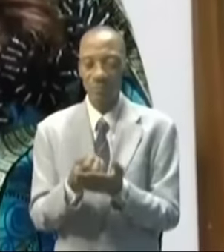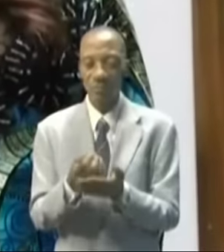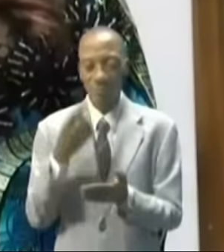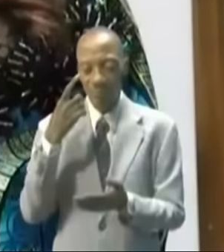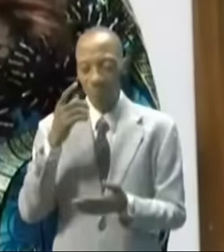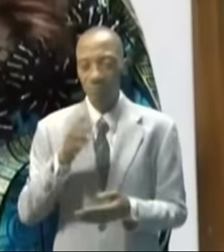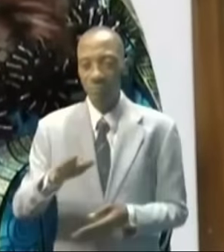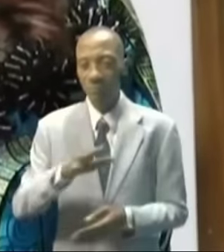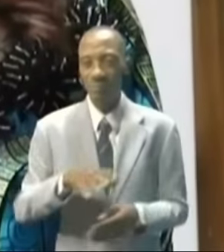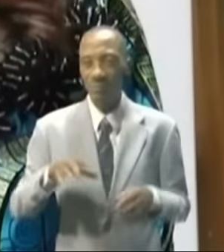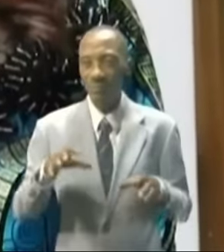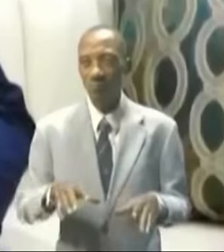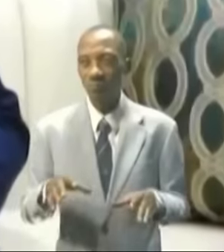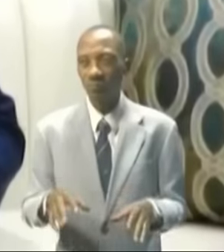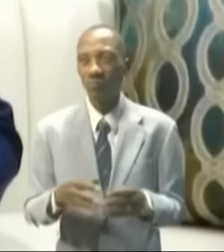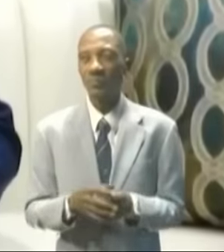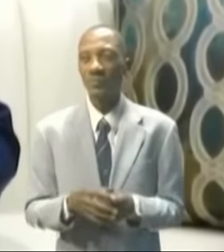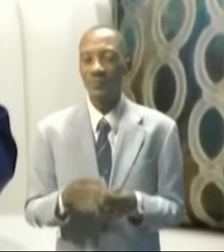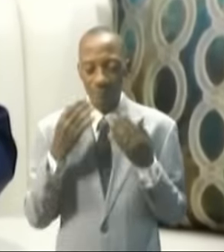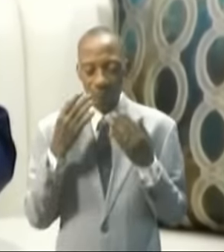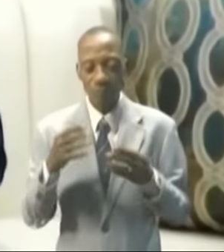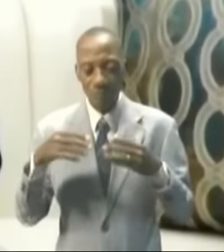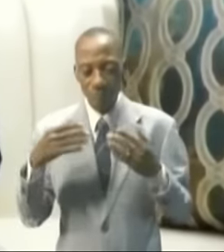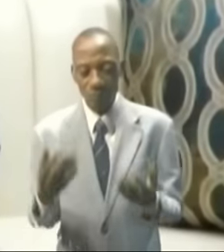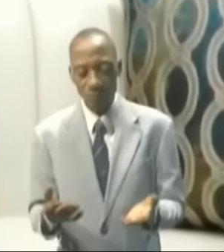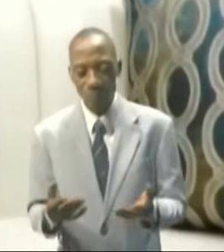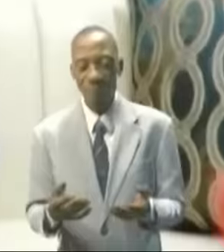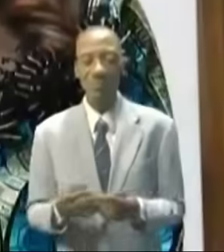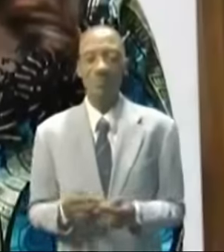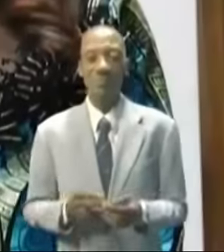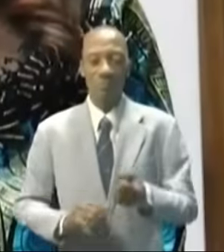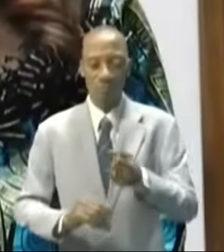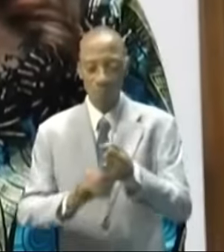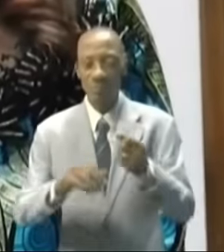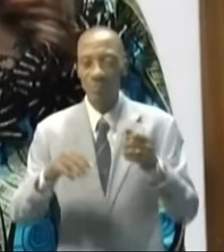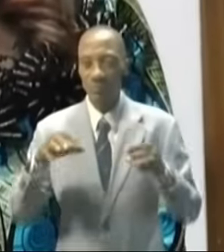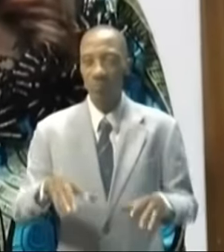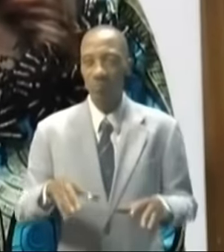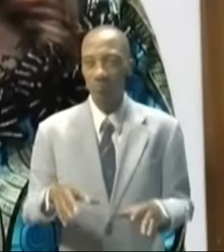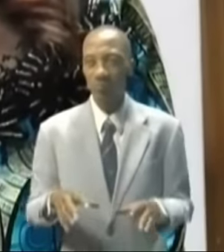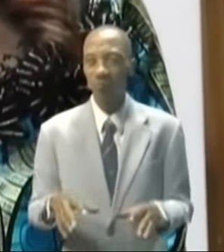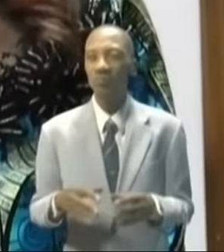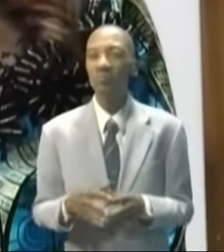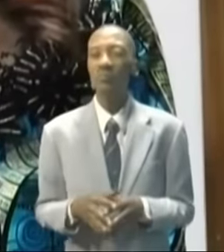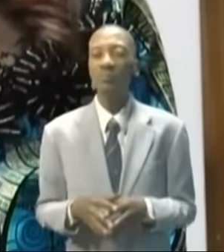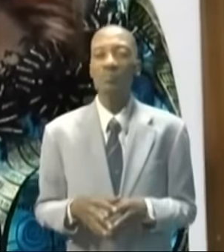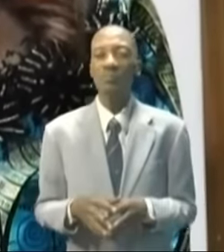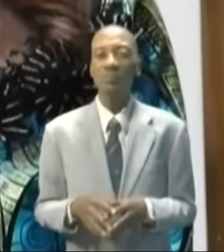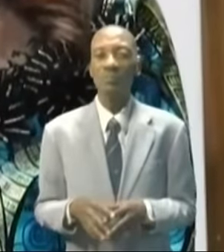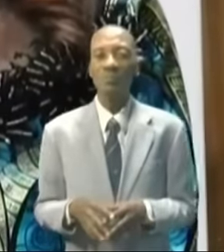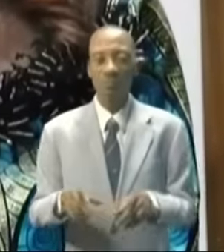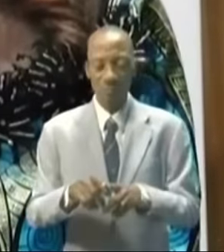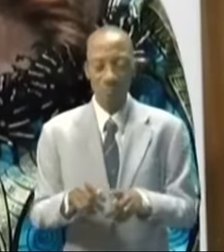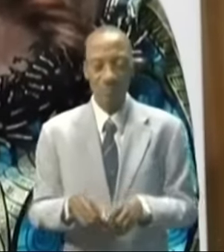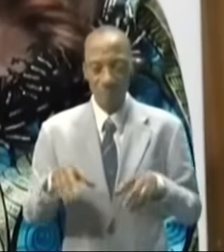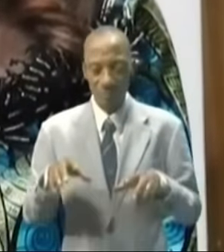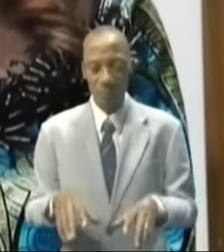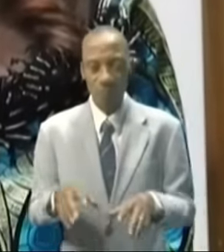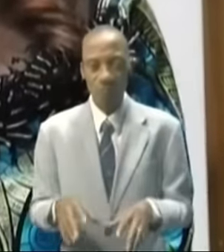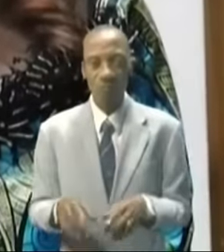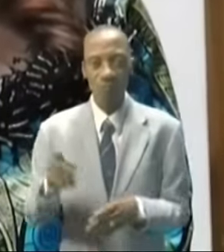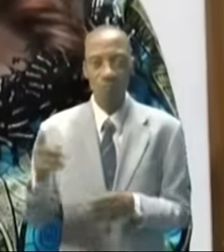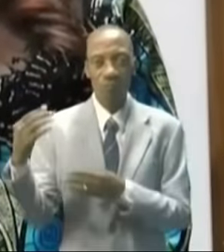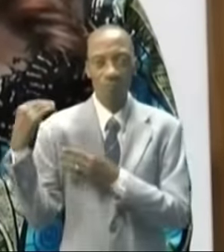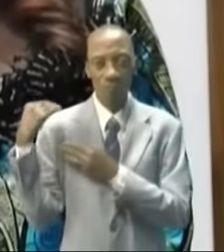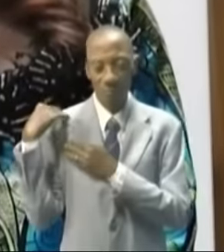plus de 62% de forêts des bassins du Congo. Donc nous devons jouer un rôle moteur dans cette commission et le président de la République